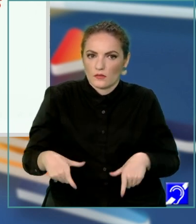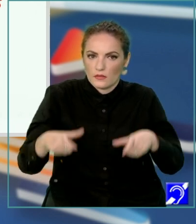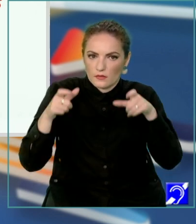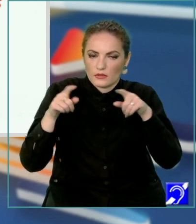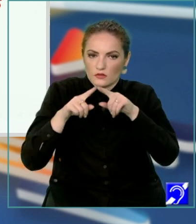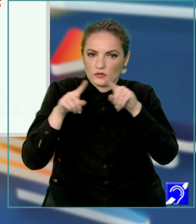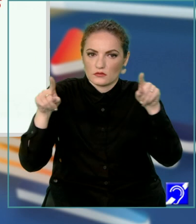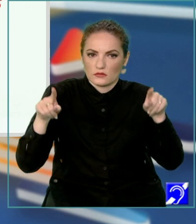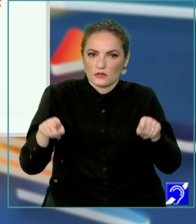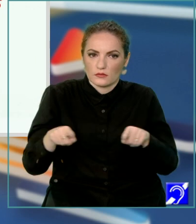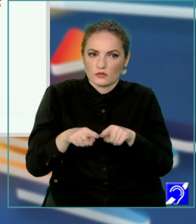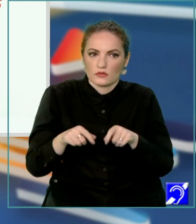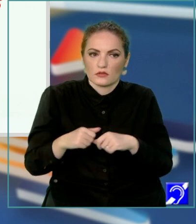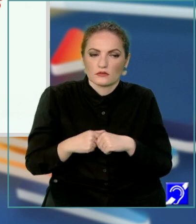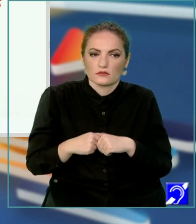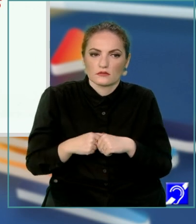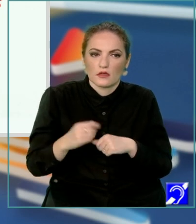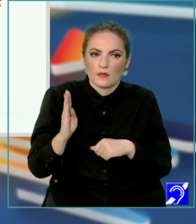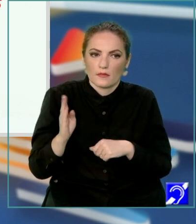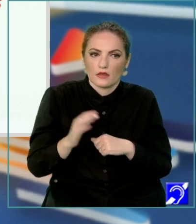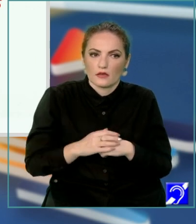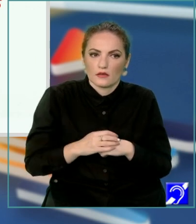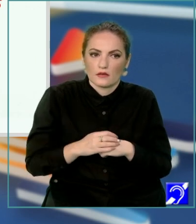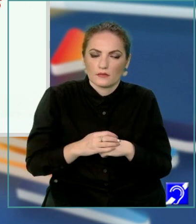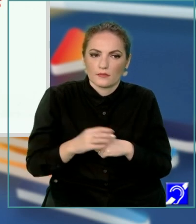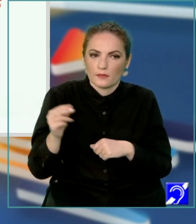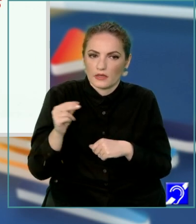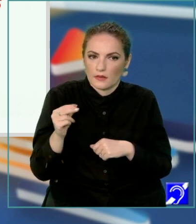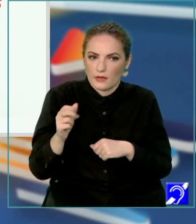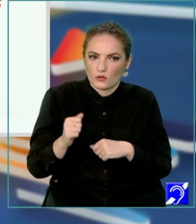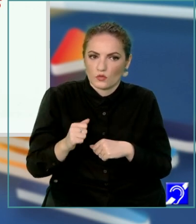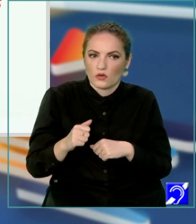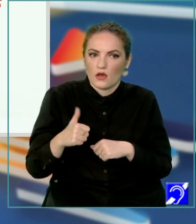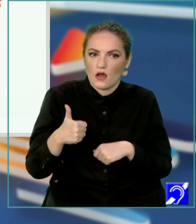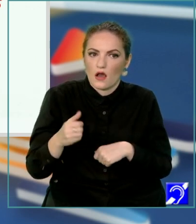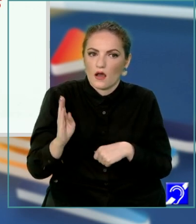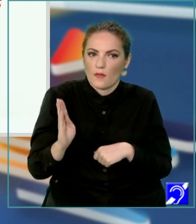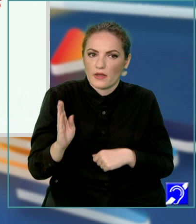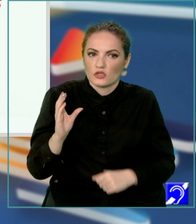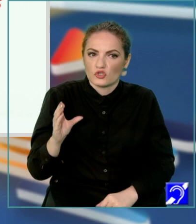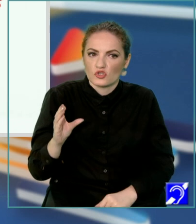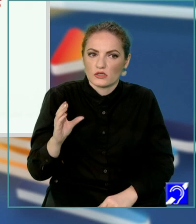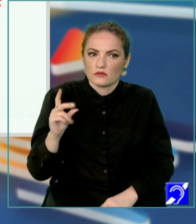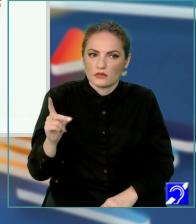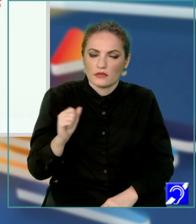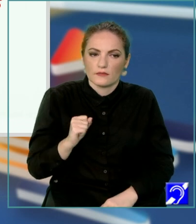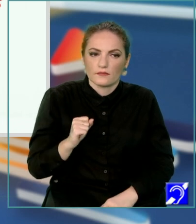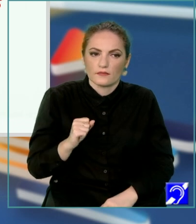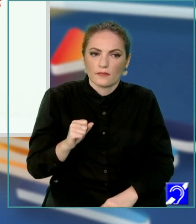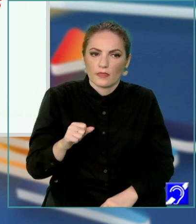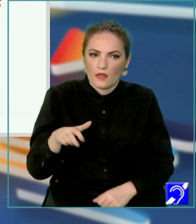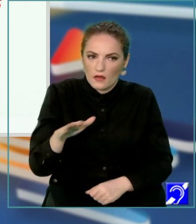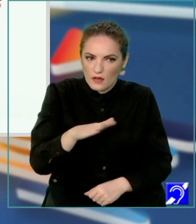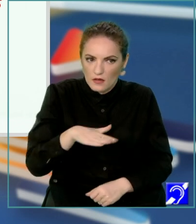dreptunghic la punctul b se cere să determinăm perimetrul patrulaterului ABCD la punctul C se